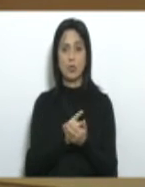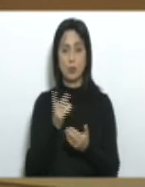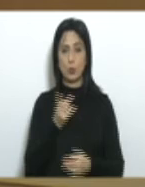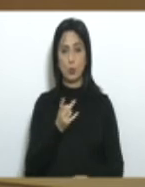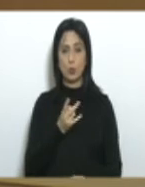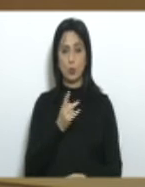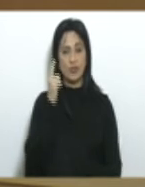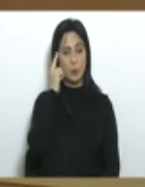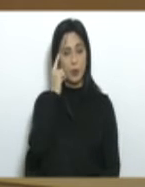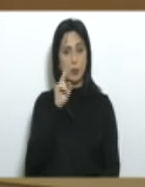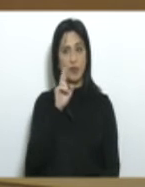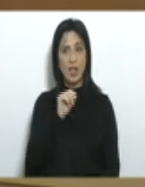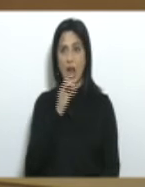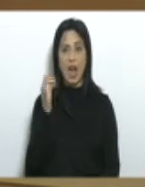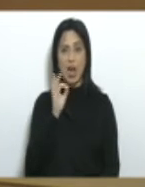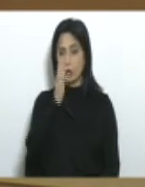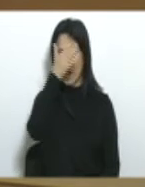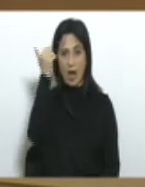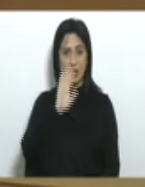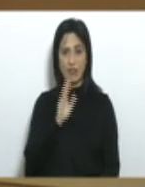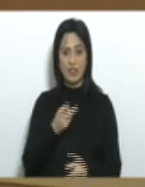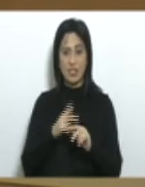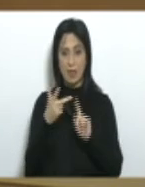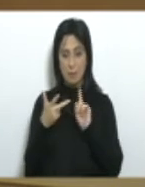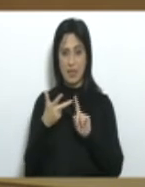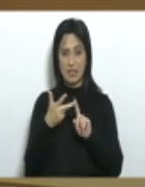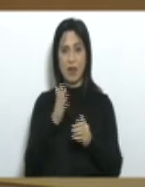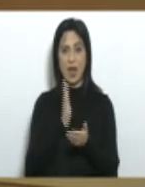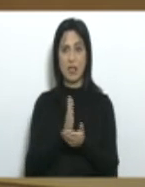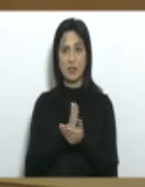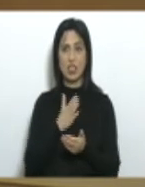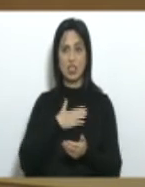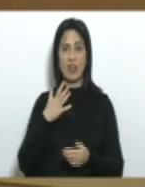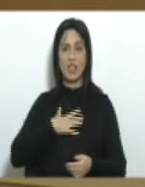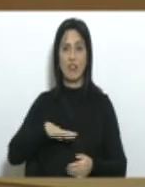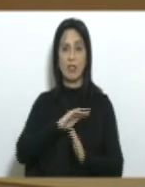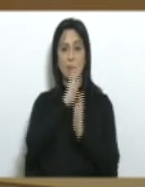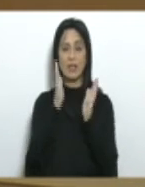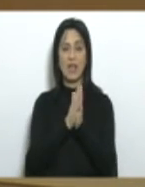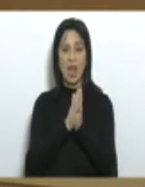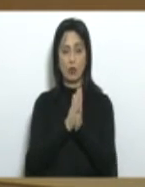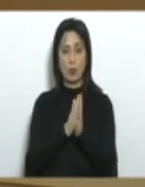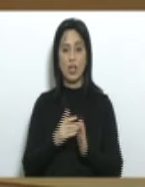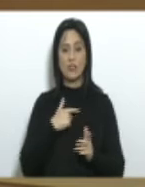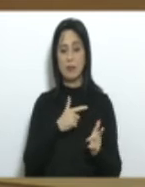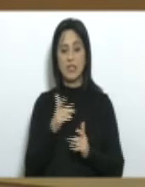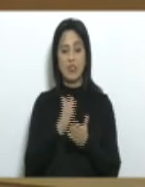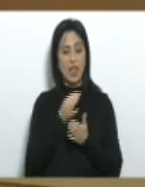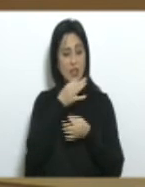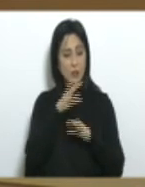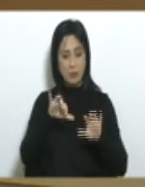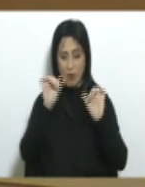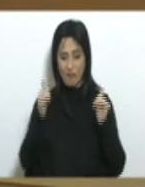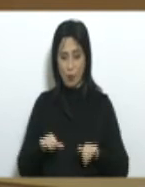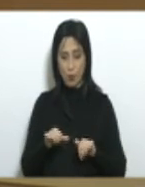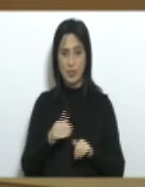უნდა ვიფიქროთ და არასოდეს არ დაგვავიწყდეს, ეს მესამეა, არის ჩვენი ქვეყნის მთლიანობა. ჩვენ მზად ვართ ნებისმიერი